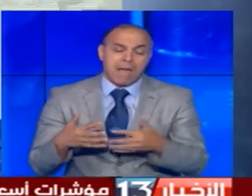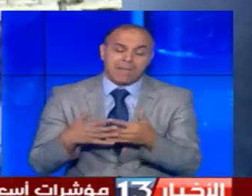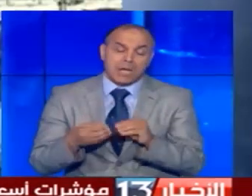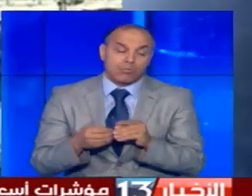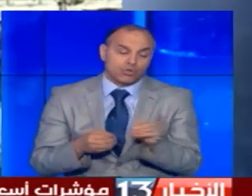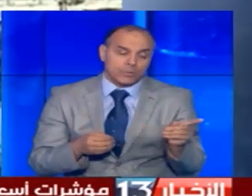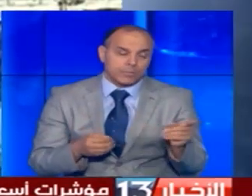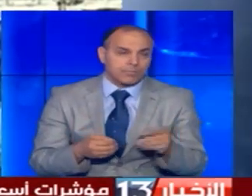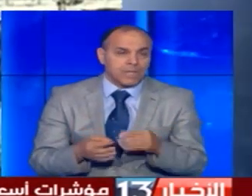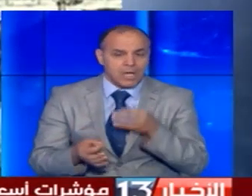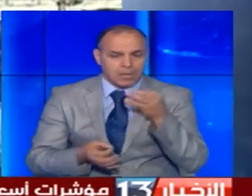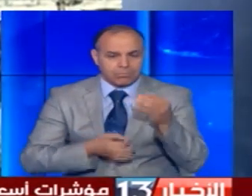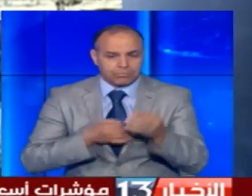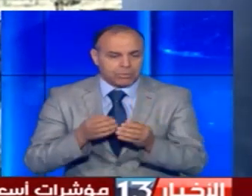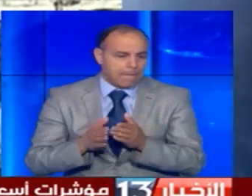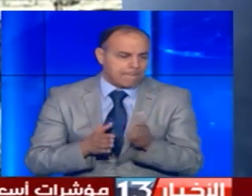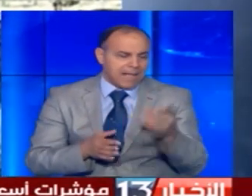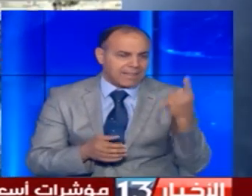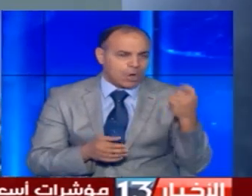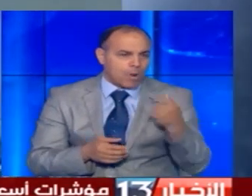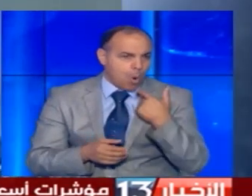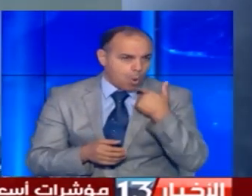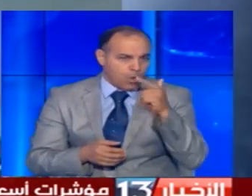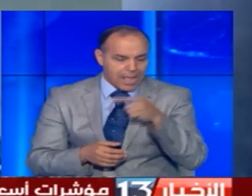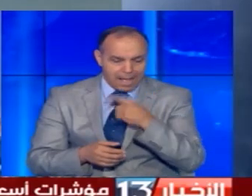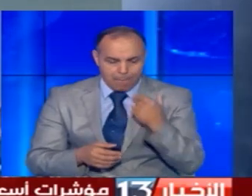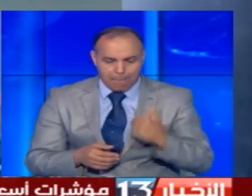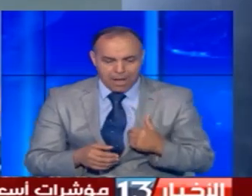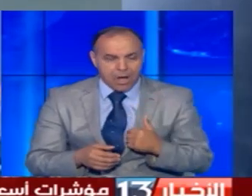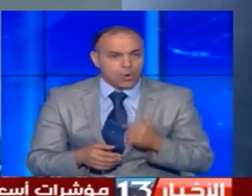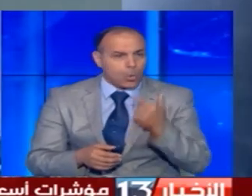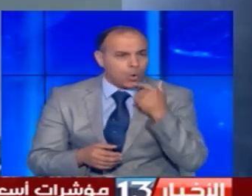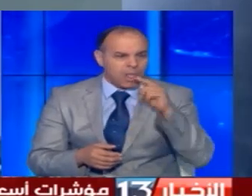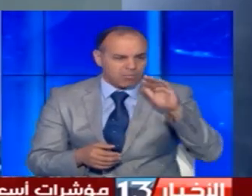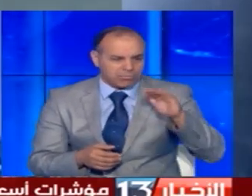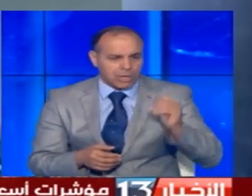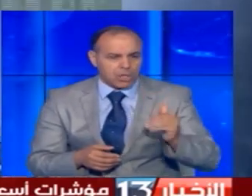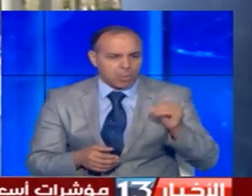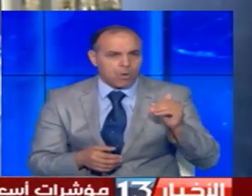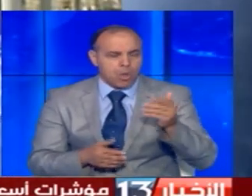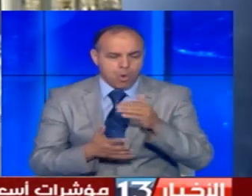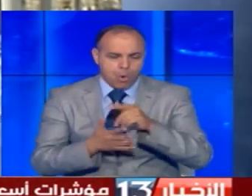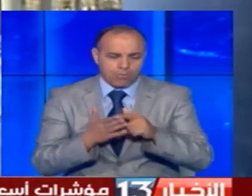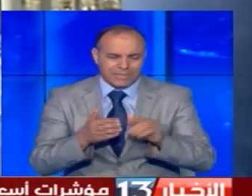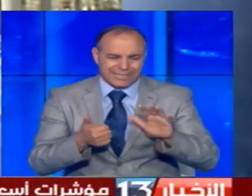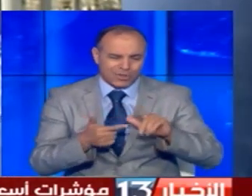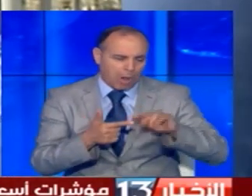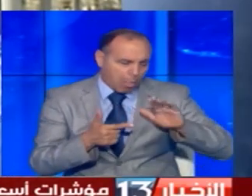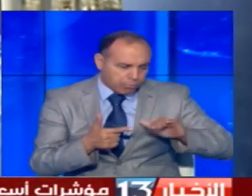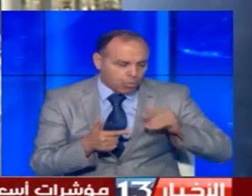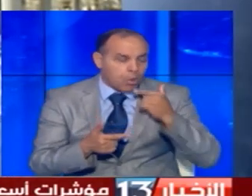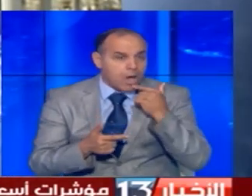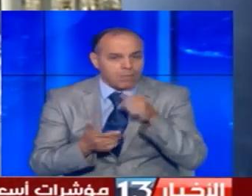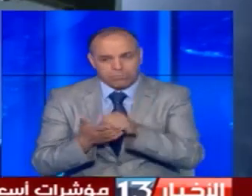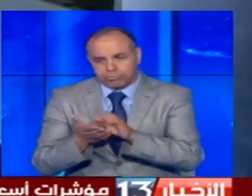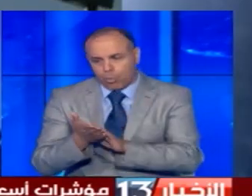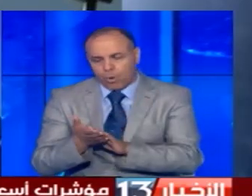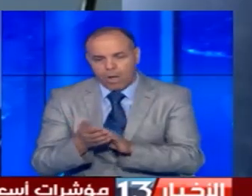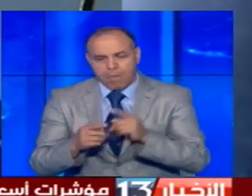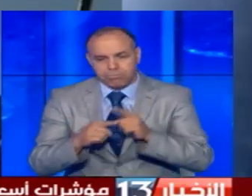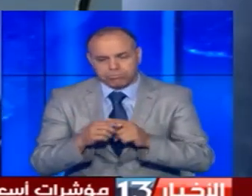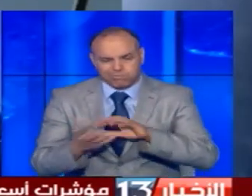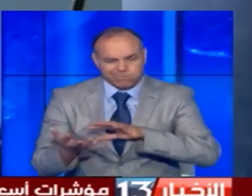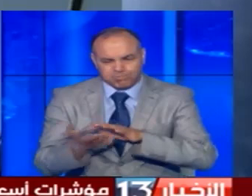تصريحات تاتي بعد يوم من اعلان الصين طفيفا للنمو في الربع الثاني من العام ومن تسجيل اضع في